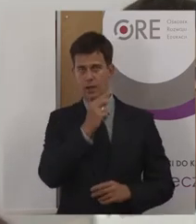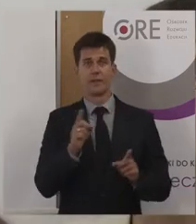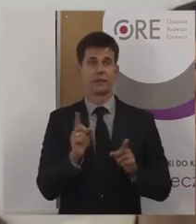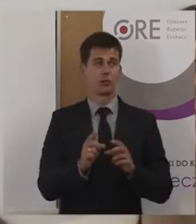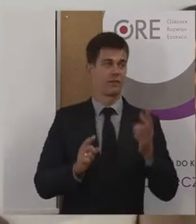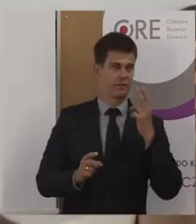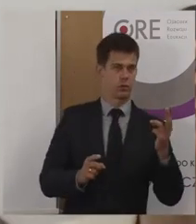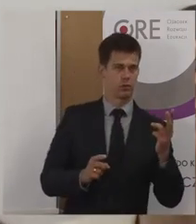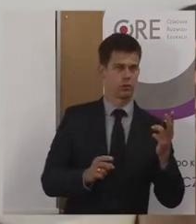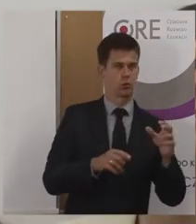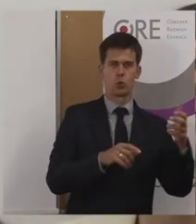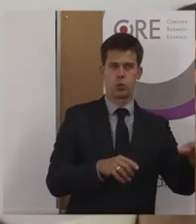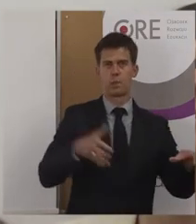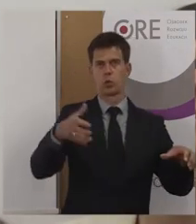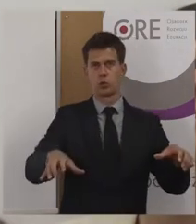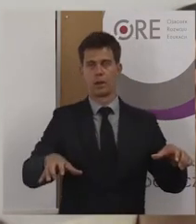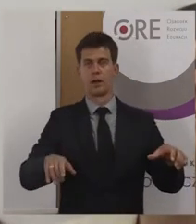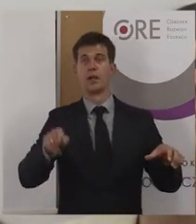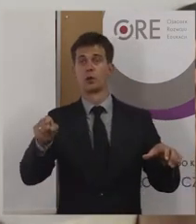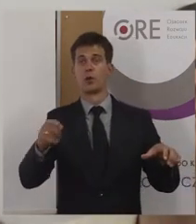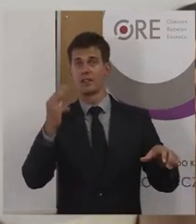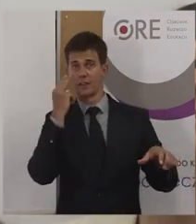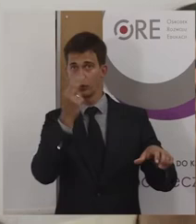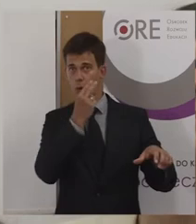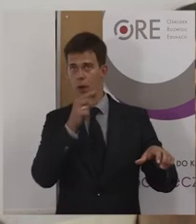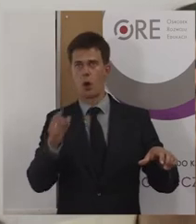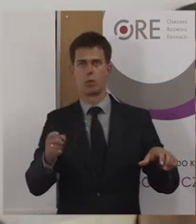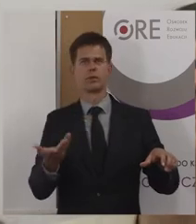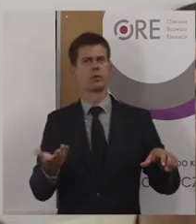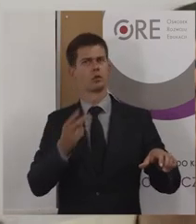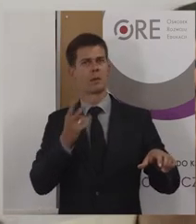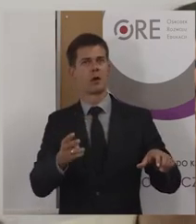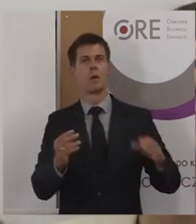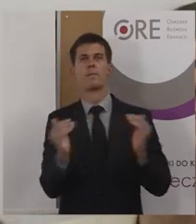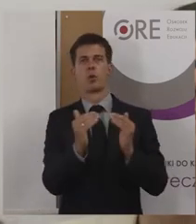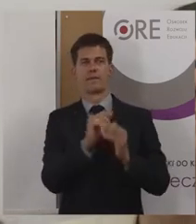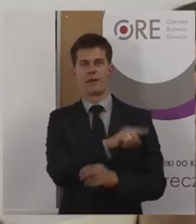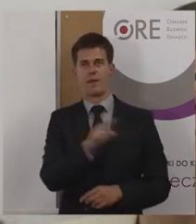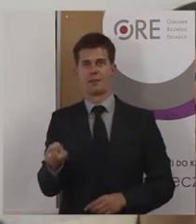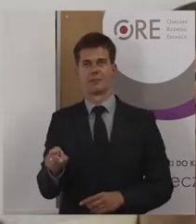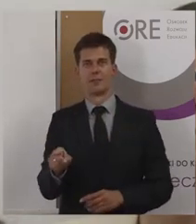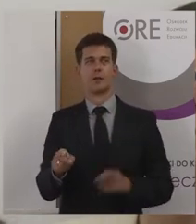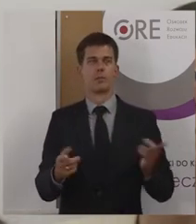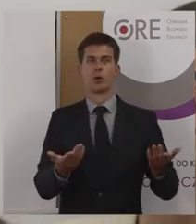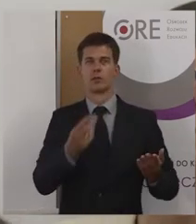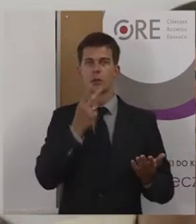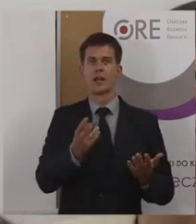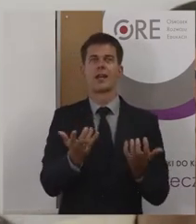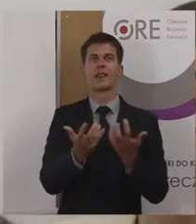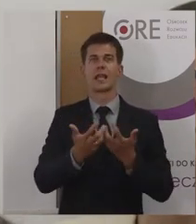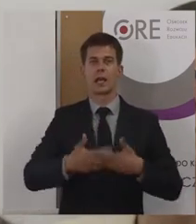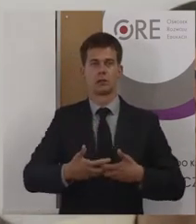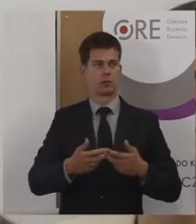dziećmi widzącymi, specjalnie, żeby moi studenci, którzy przygotowują się do pracy, mogli zobaczyć, jak to jest w klasie integracyjnej. I okazało